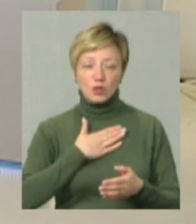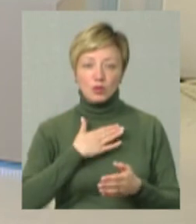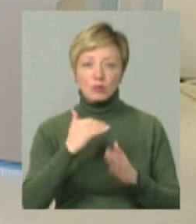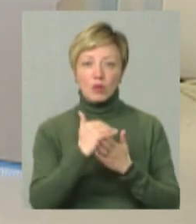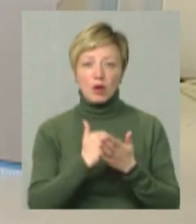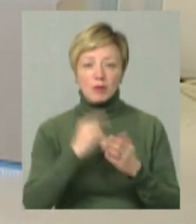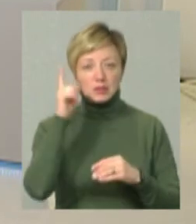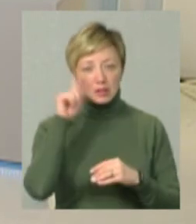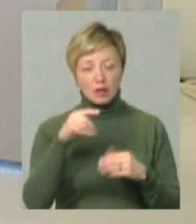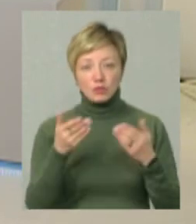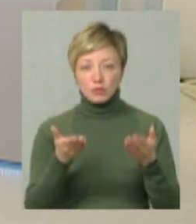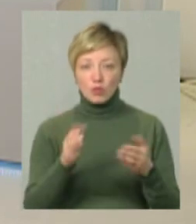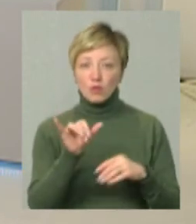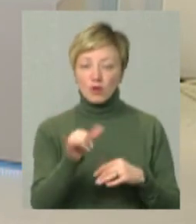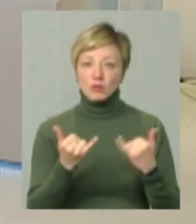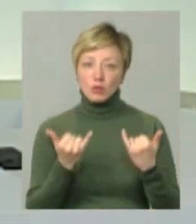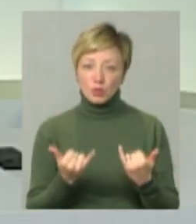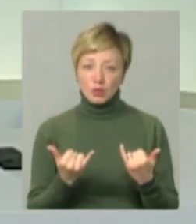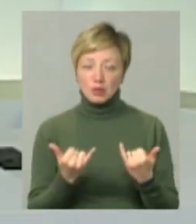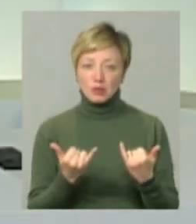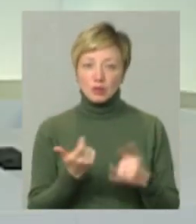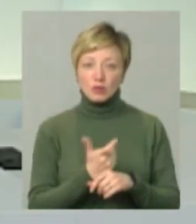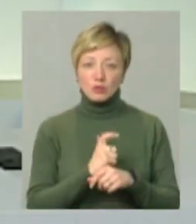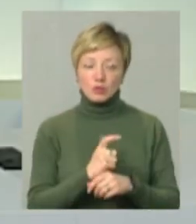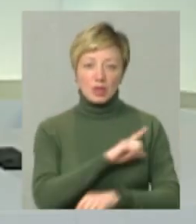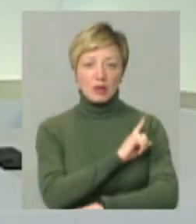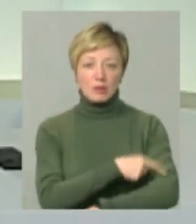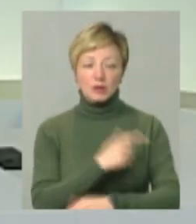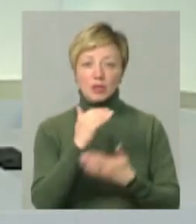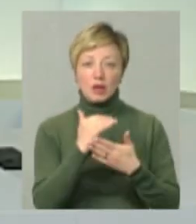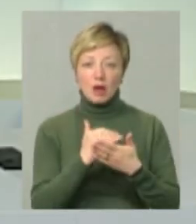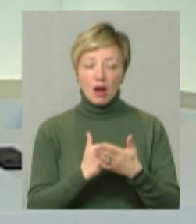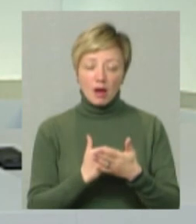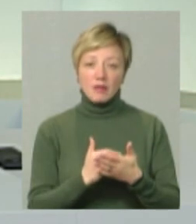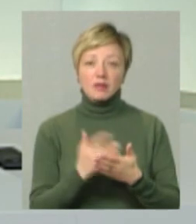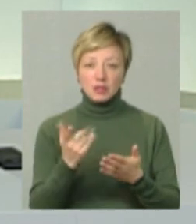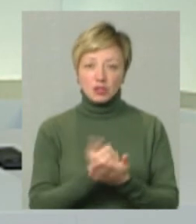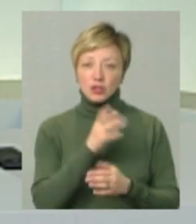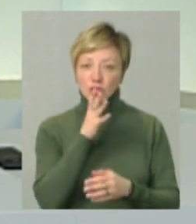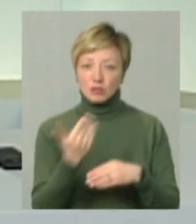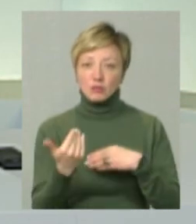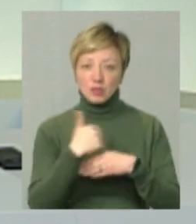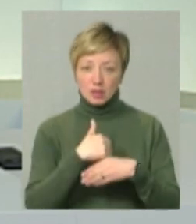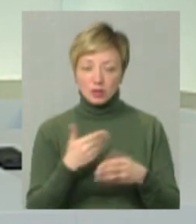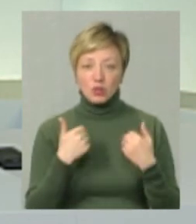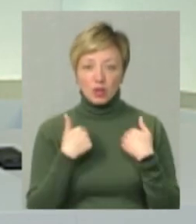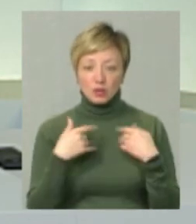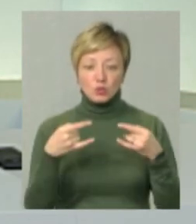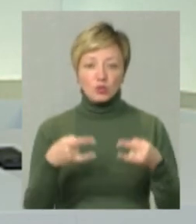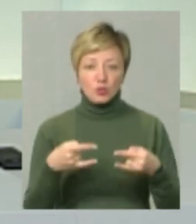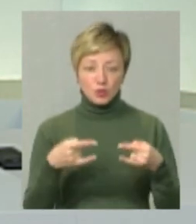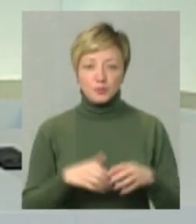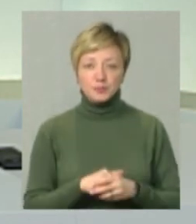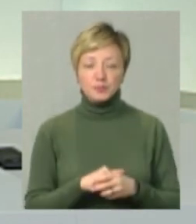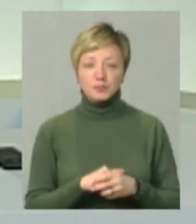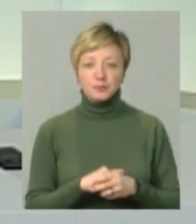у програмі. Знаю, що у вас сьогодні дуже напружений графік, але ви знайшли час для того, щоб прийти до нас у